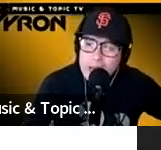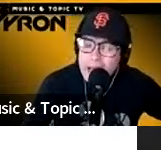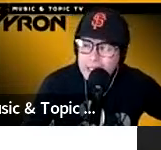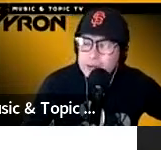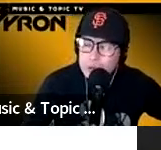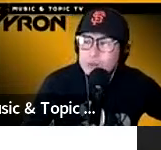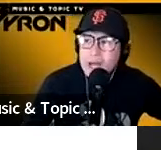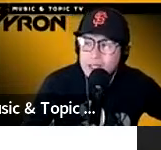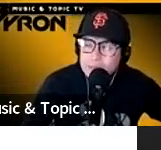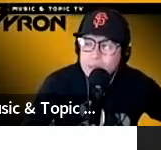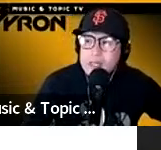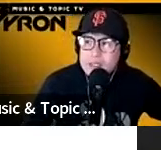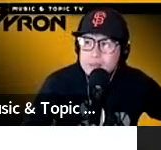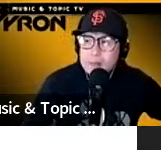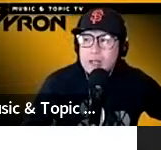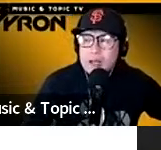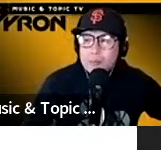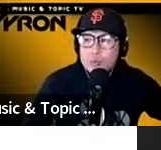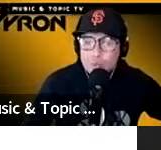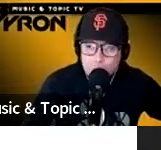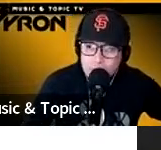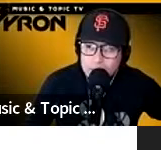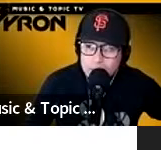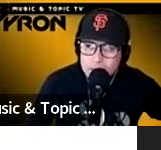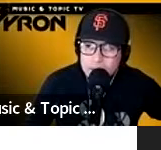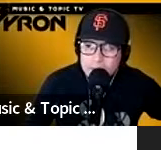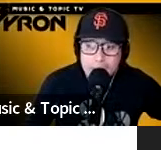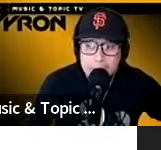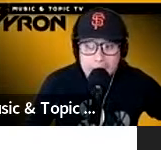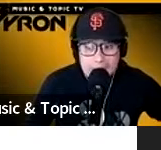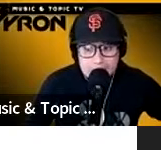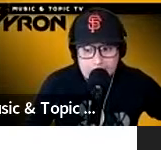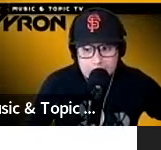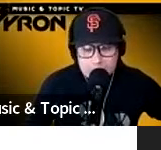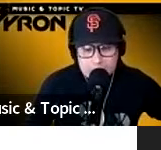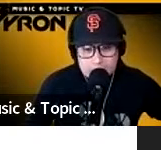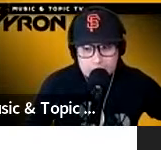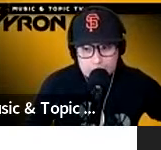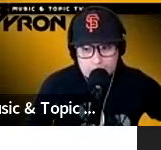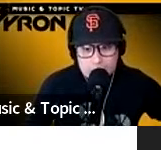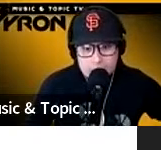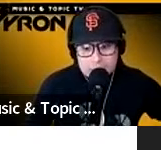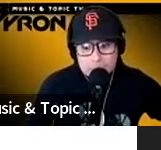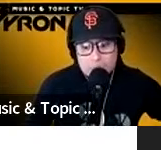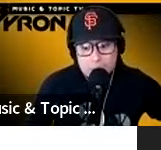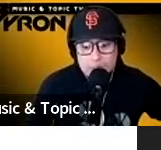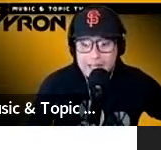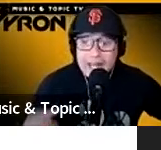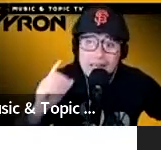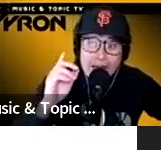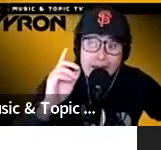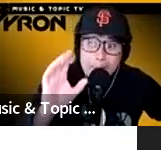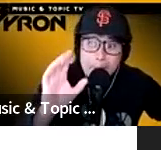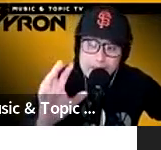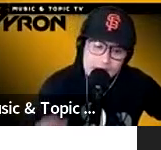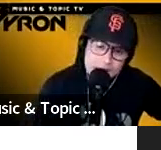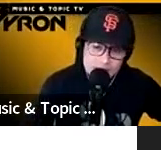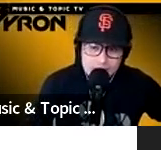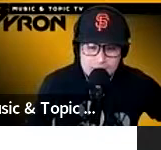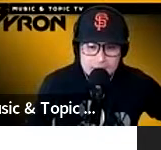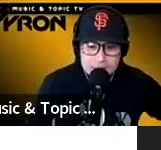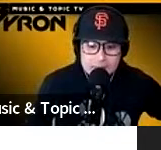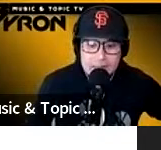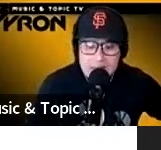yon pero bakit yun Bakit mo maiisip na magkaputukan papalag yung mga security ni Pastor Kiboy kahit alam